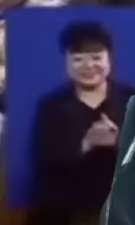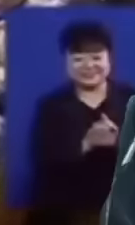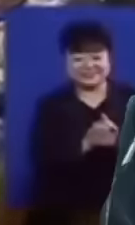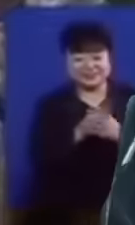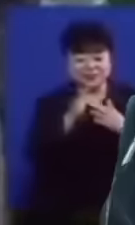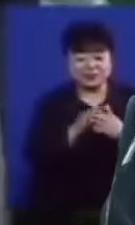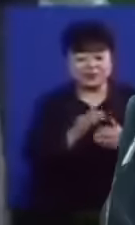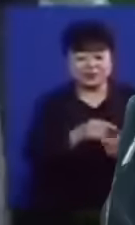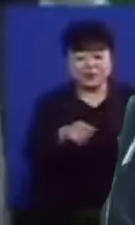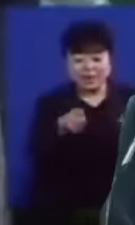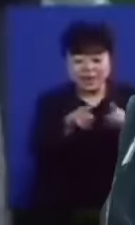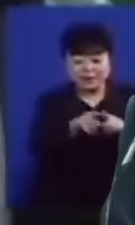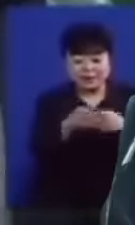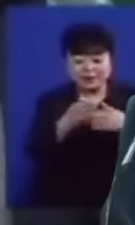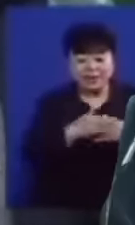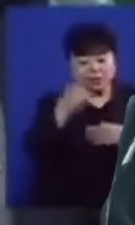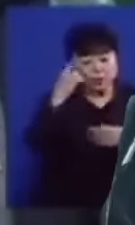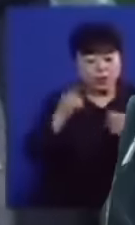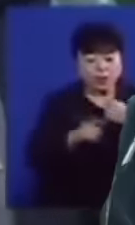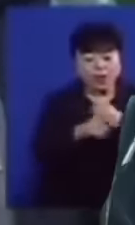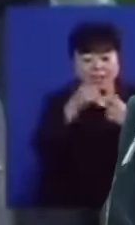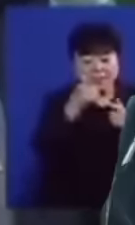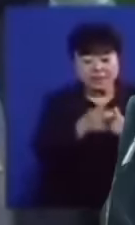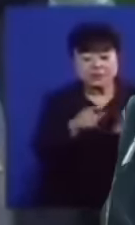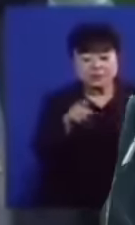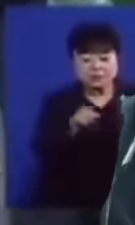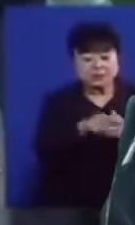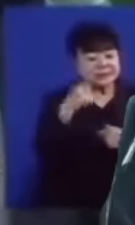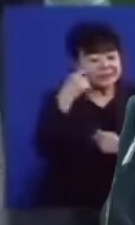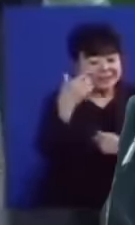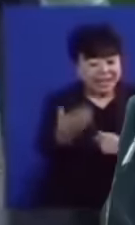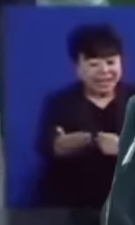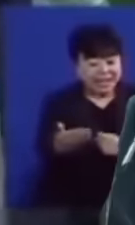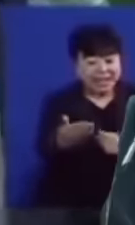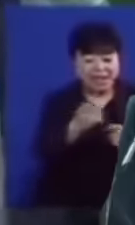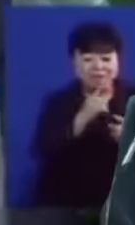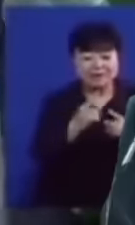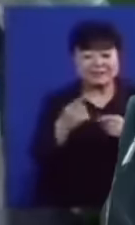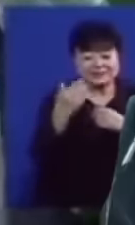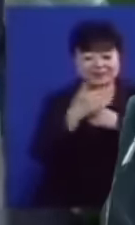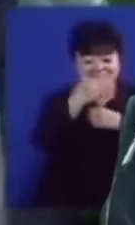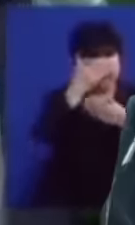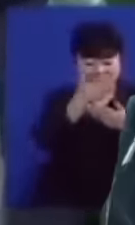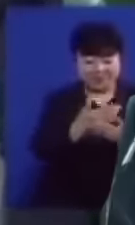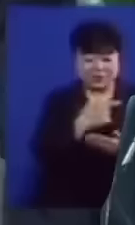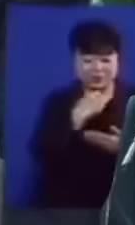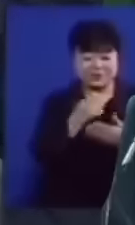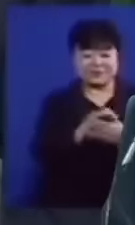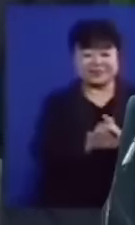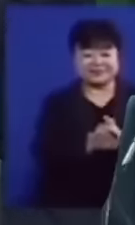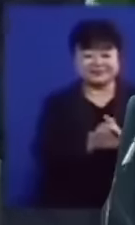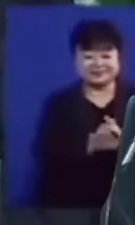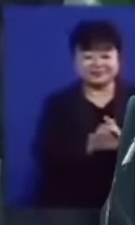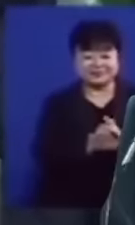저는 오늘 여러분과 함께 나는 왜 예수님을 믿느냐 이 제목으로 은혜를 나누고자 합니다.